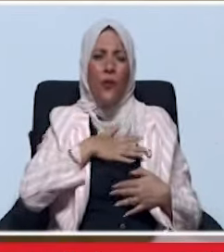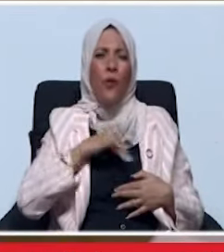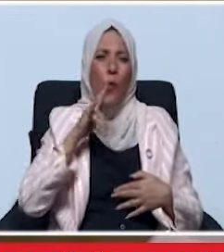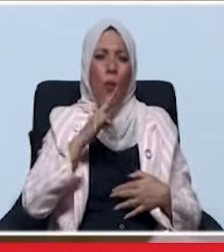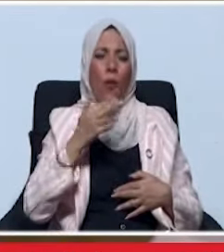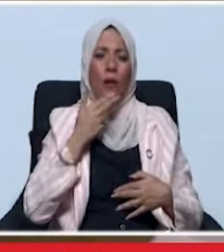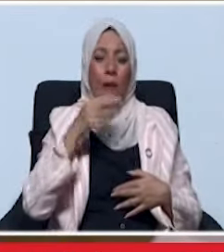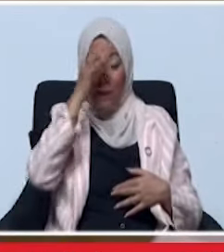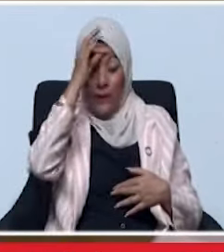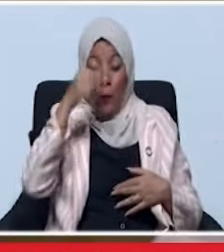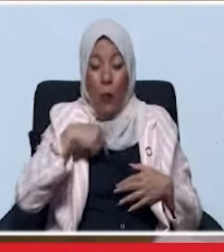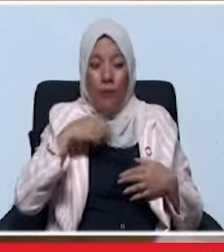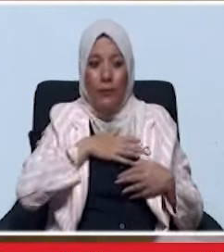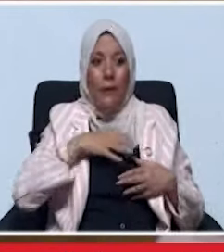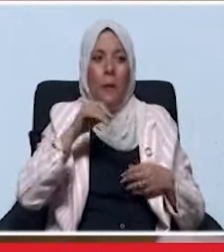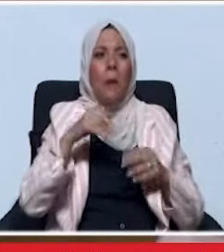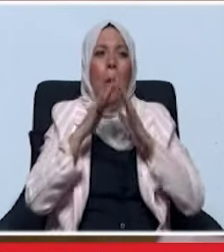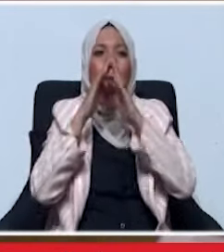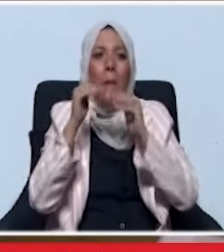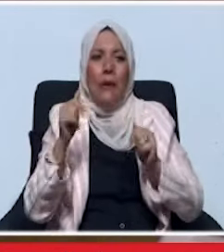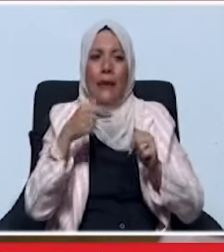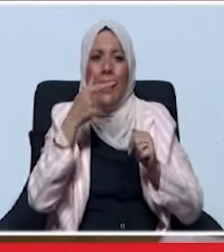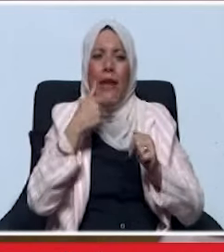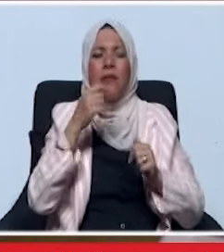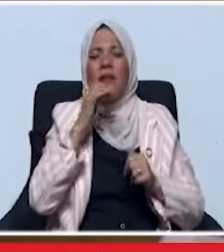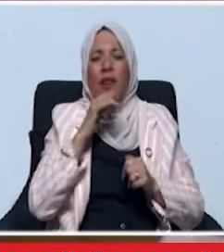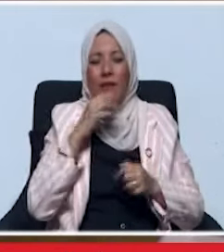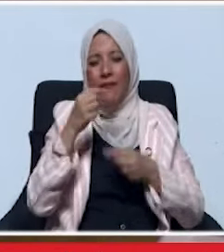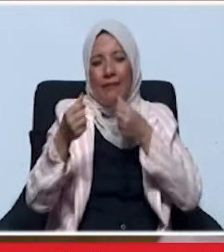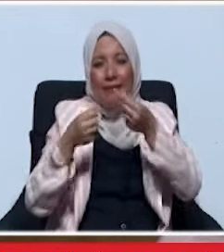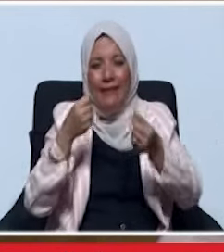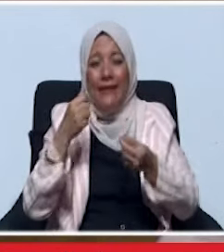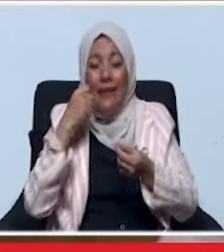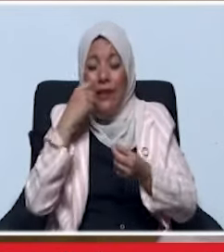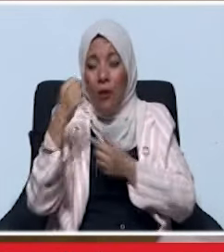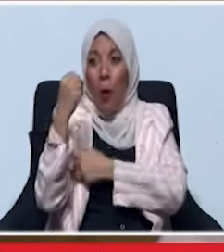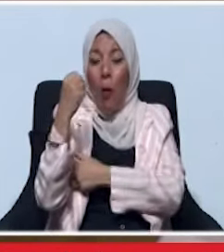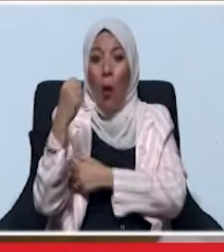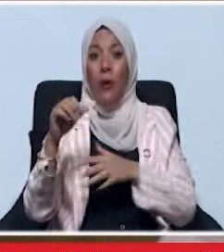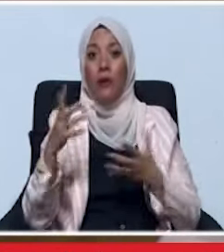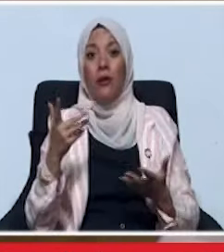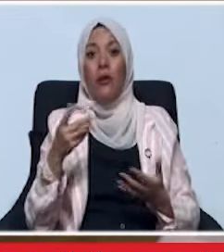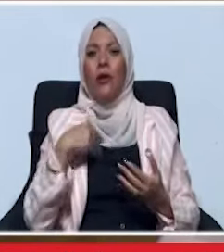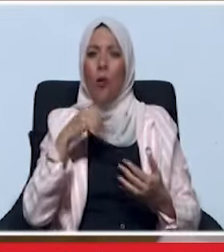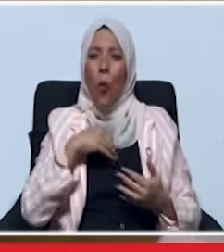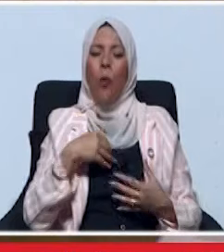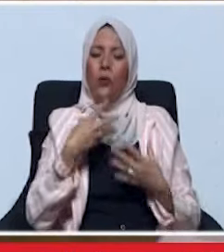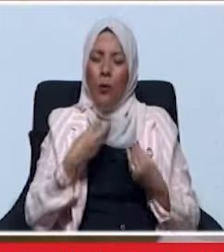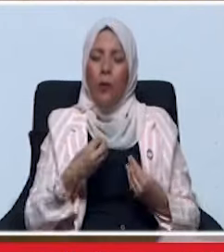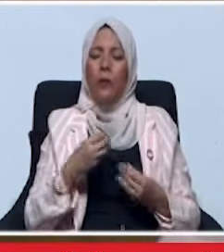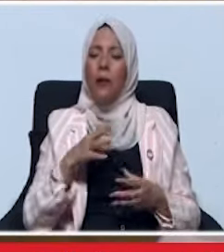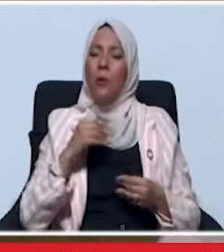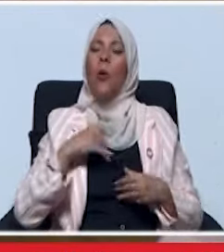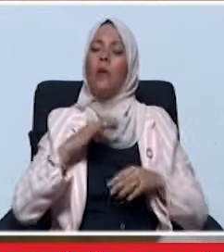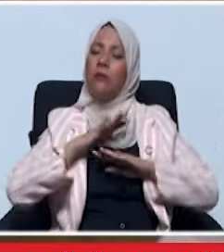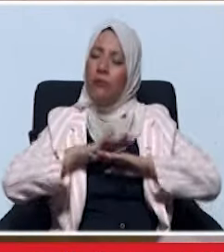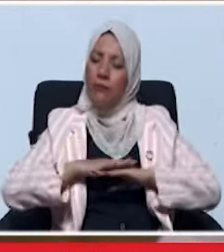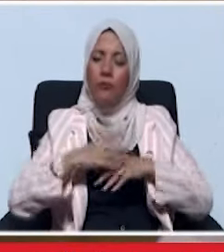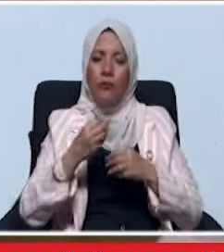الصوت اللي تحس انه بيعبر عن المصريين بالبساطة بتاعتهم والجدعانة وقوتهم صبرهم وإخلاصهم